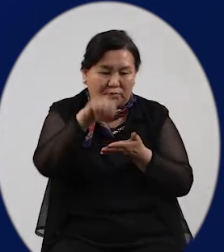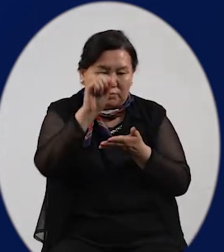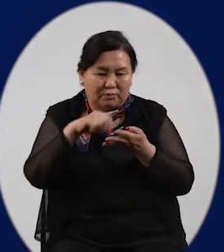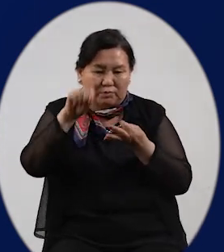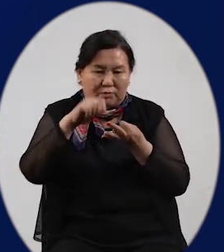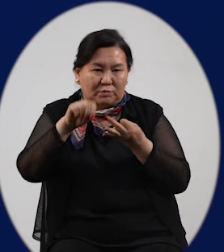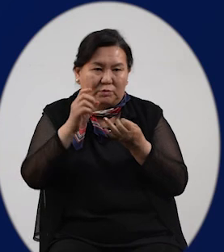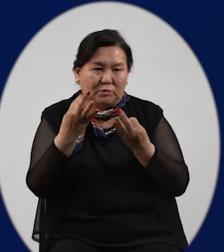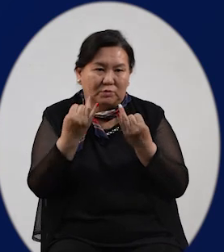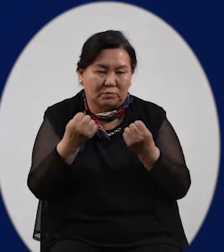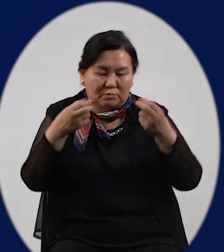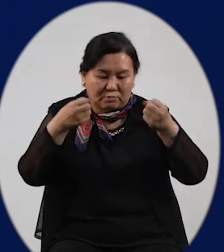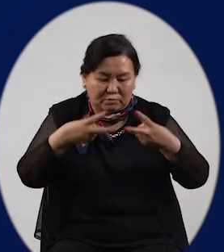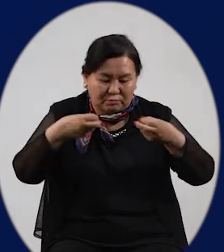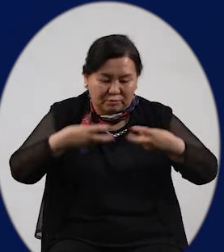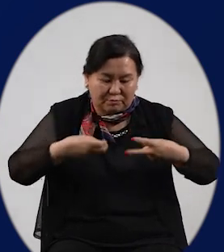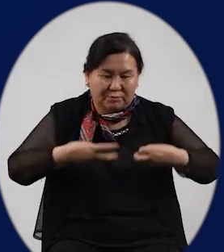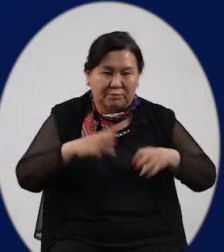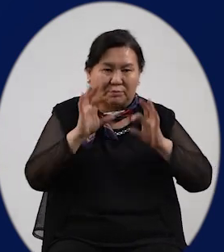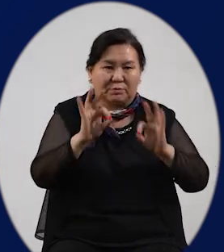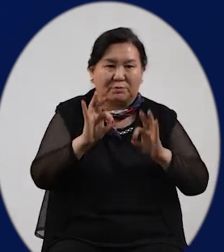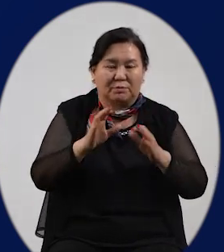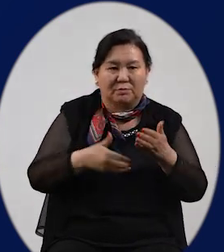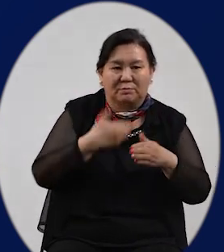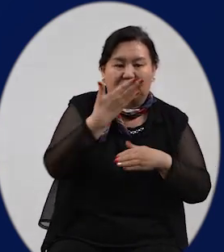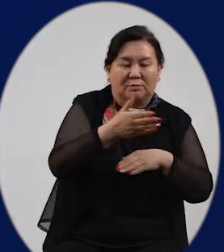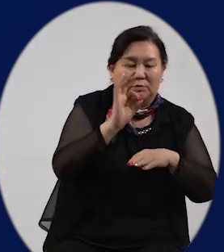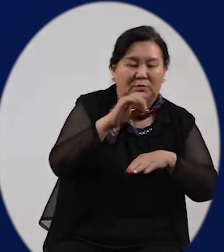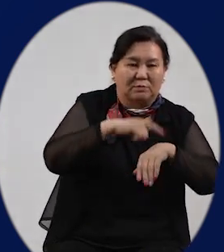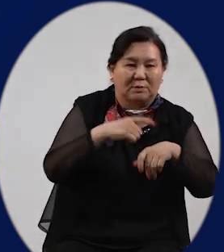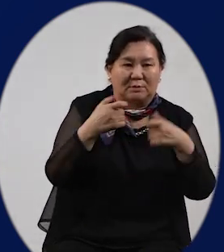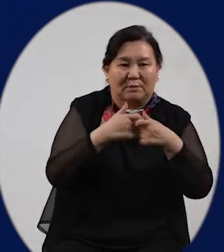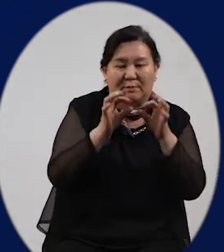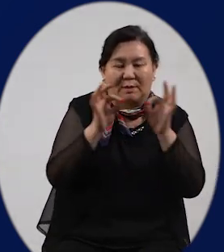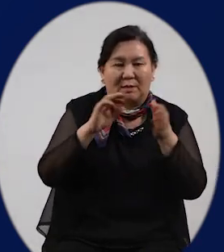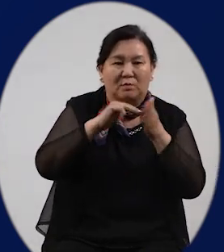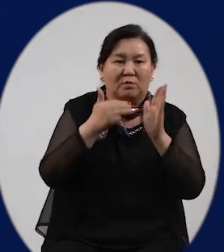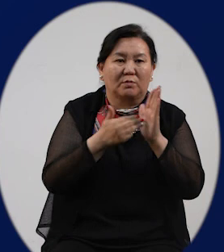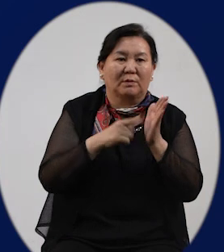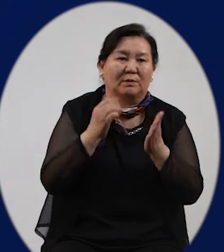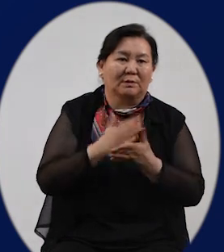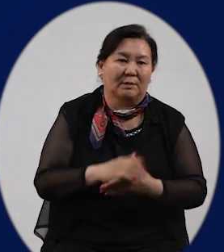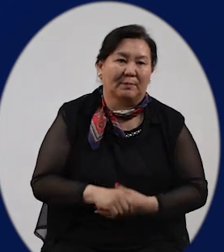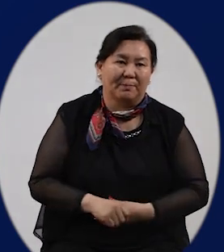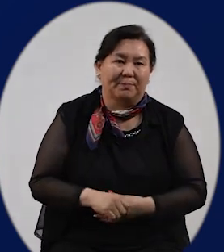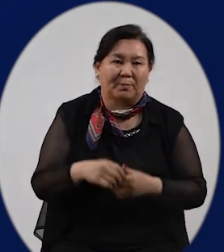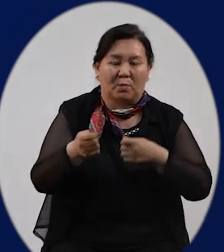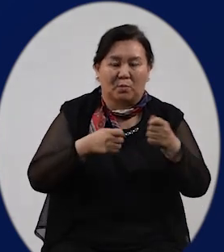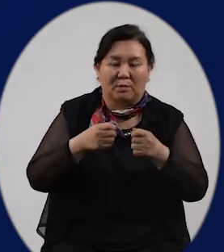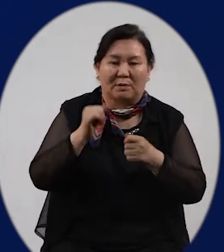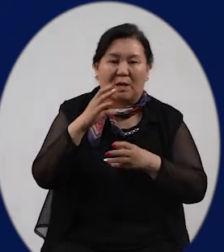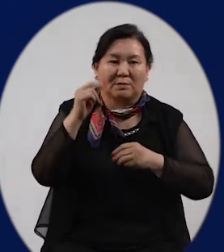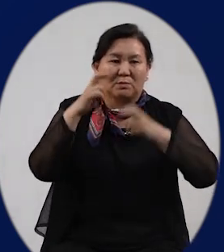зөв тоогоор зөв газар болон зөв цагт авахын тулд нарийн төлөвлөх хэрэгтэй. Худалдаа аж